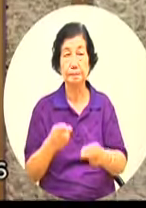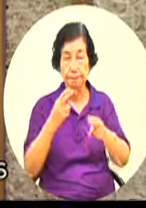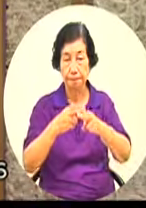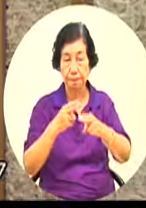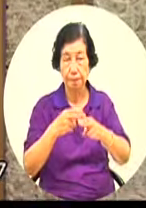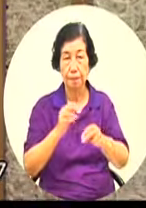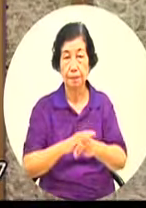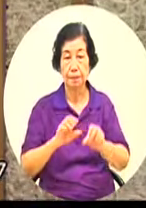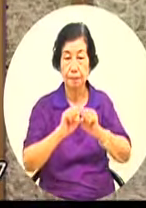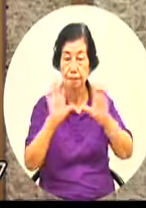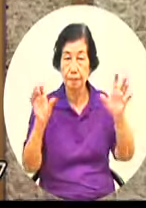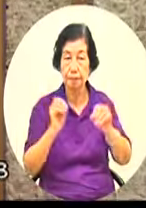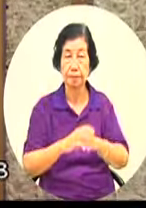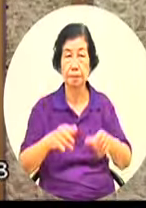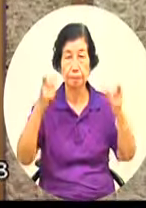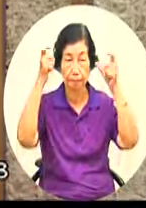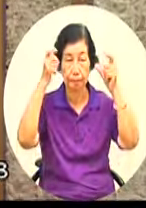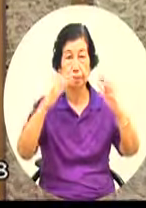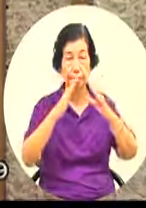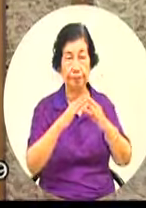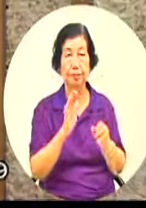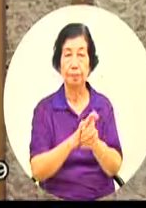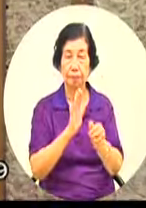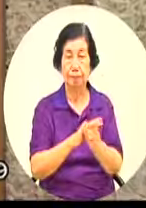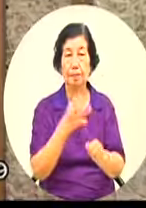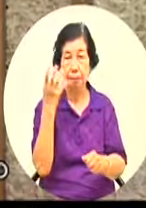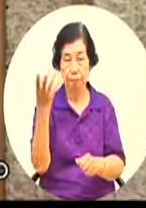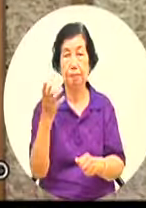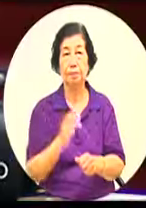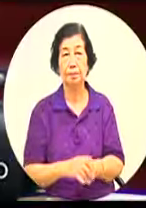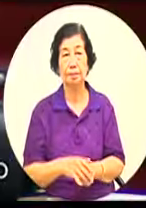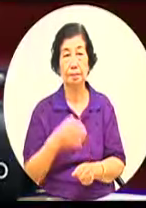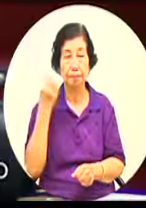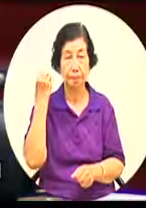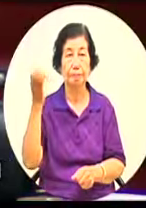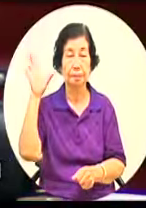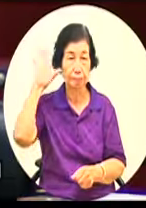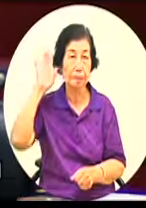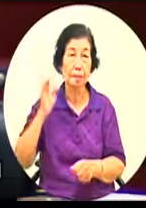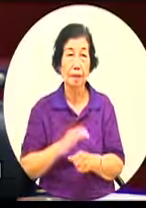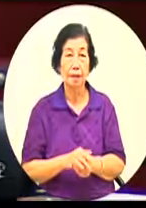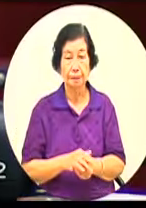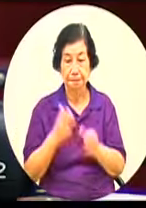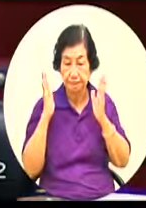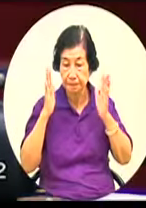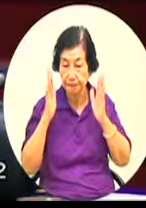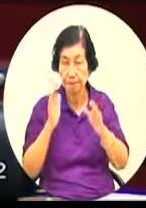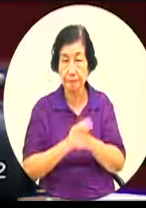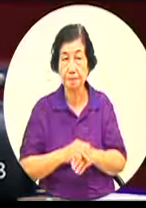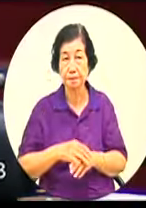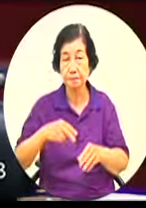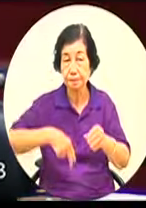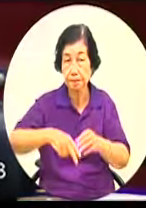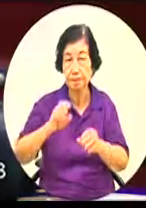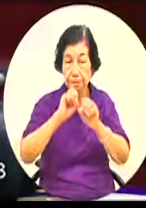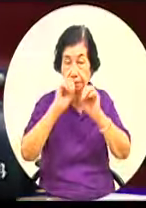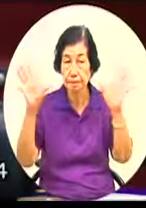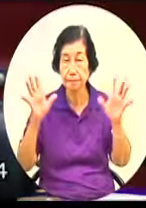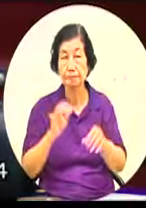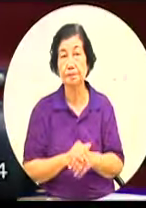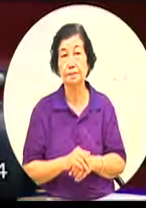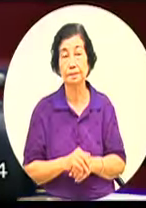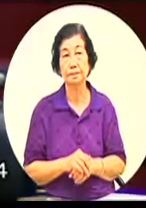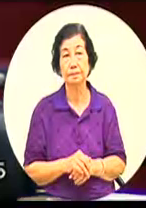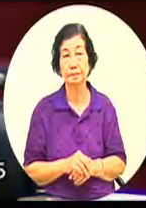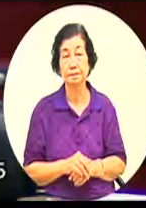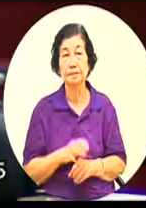雄市正面的城市意向是有帮助的。 新闻局当然是要正面行销我们高雄市啊，我们都以高雄市为傲，但是新闻局肩负